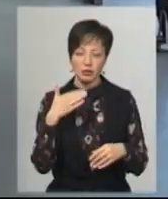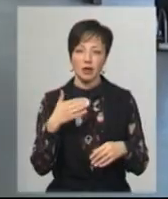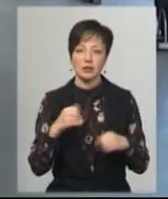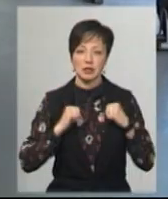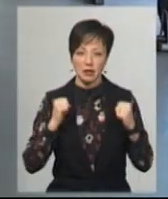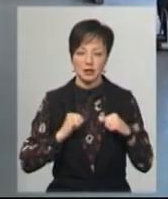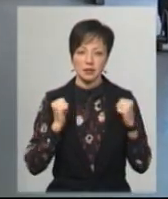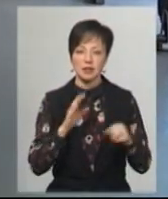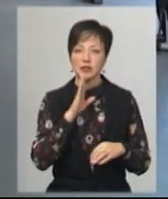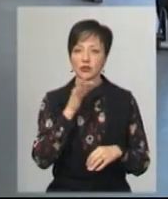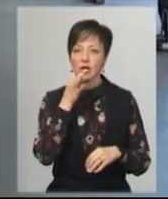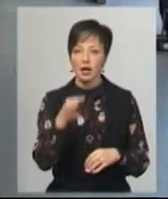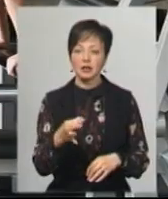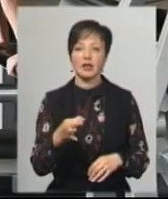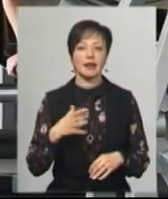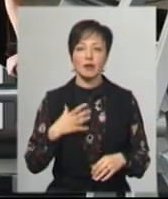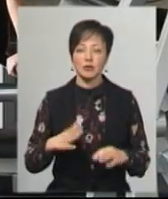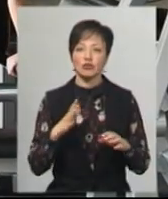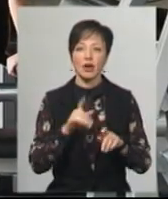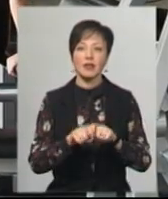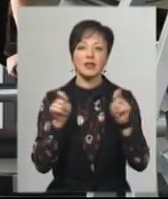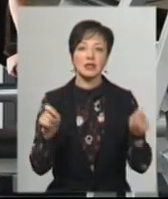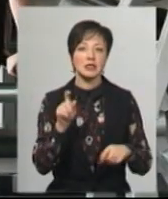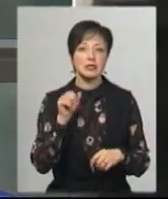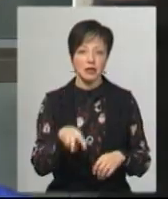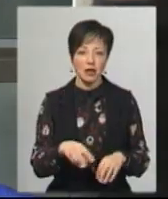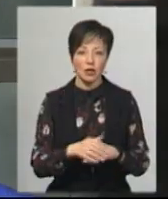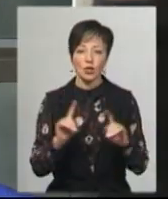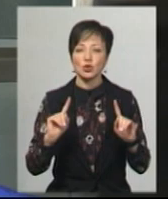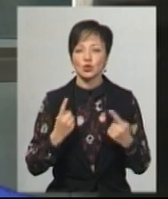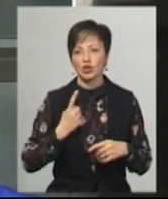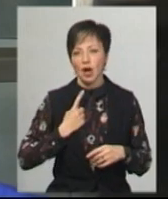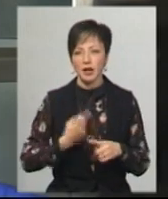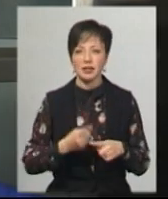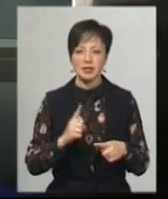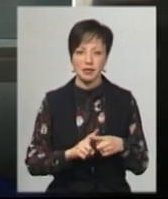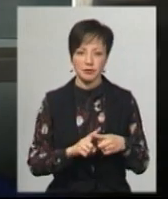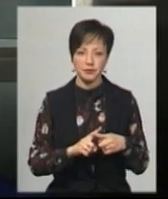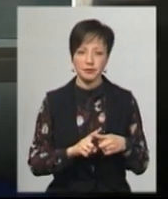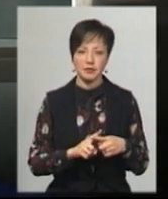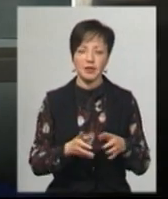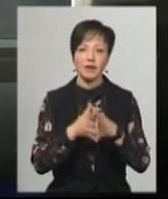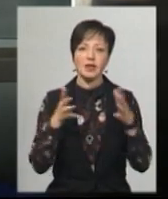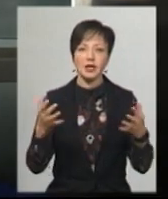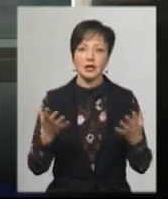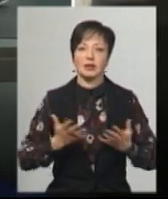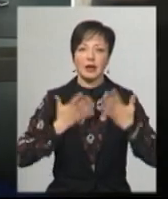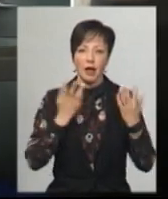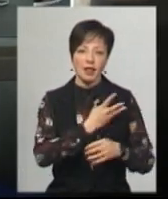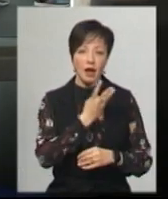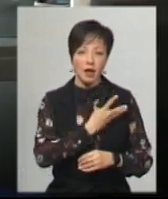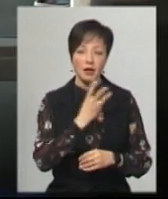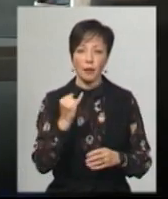старалися. Дівчина каже, з нетерпінням чекала на відкриття залу. Дуже чекала, тому що це дуже великий заряд енергії.